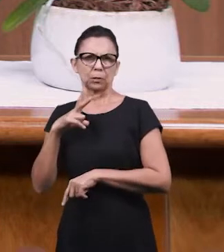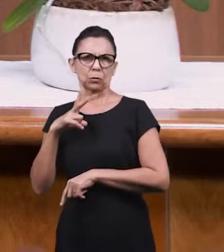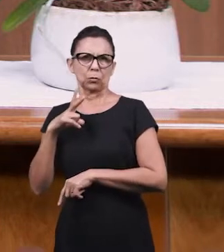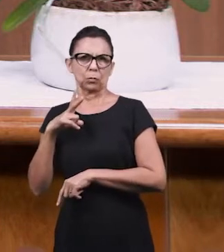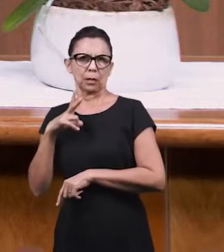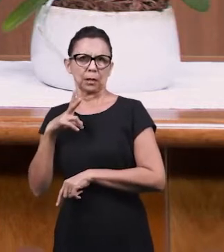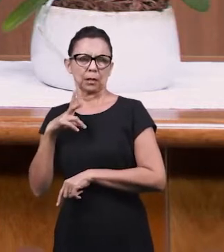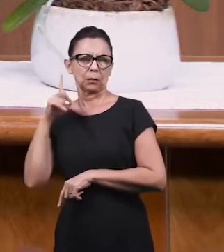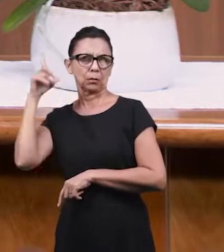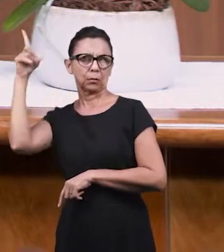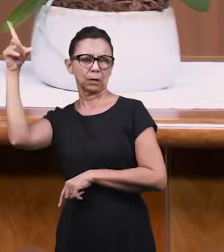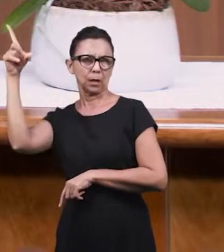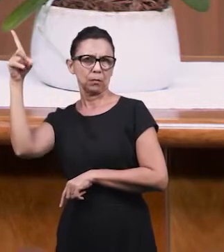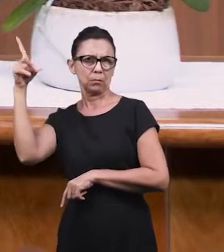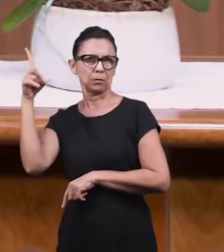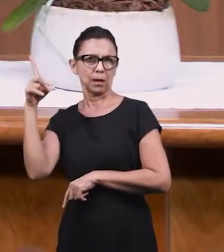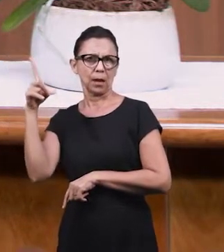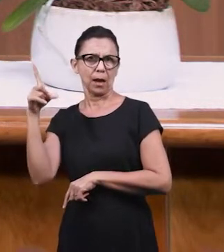cela.